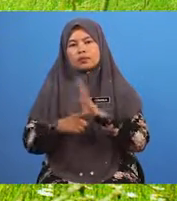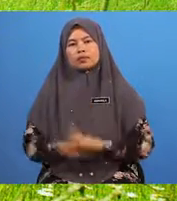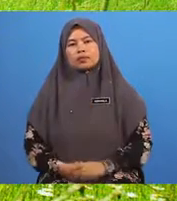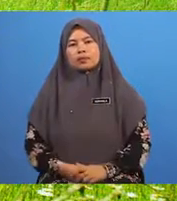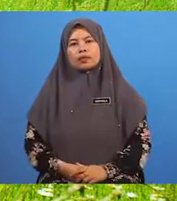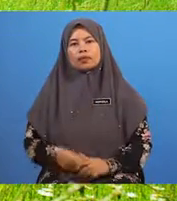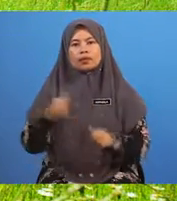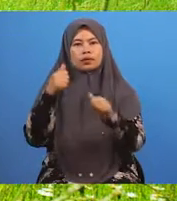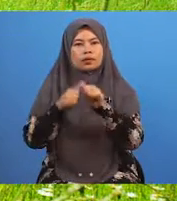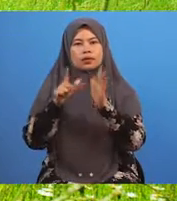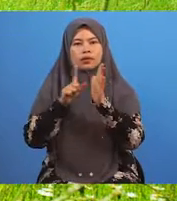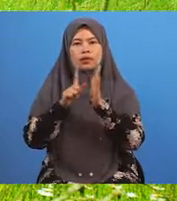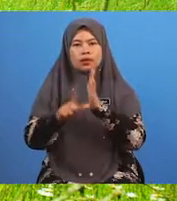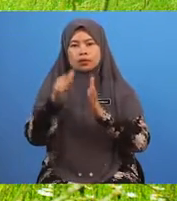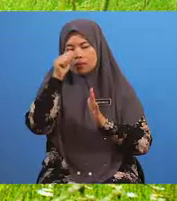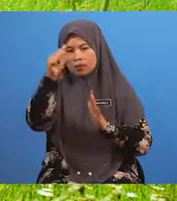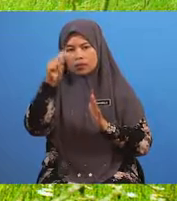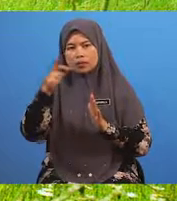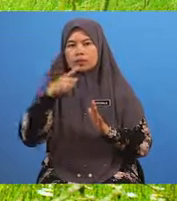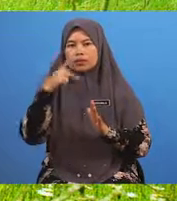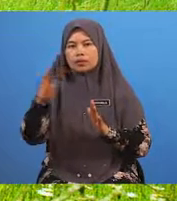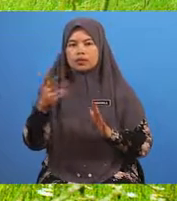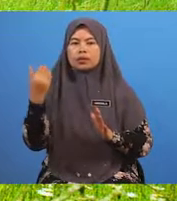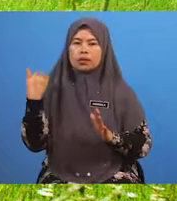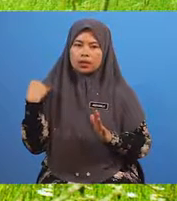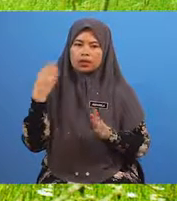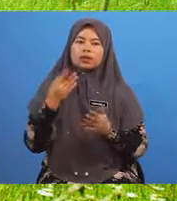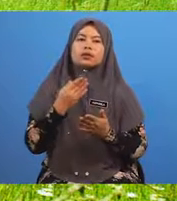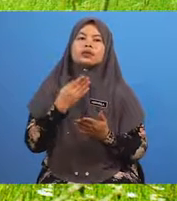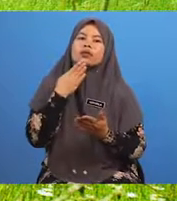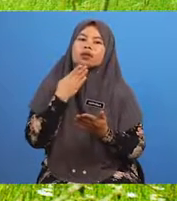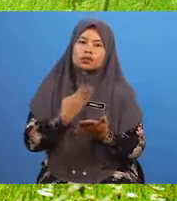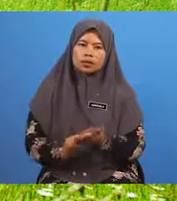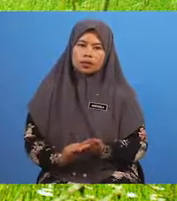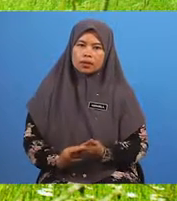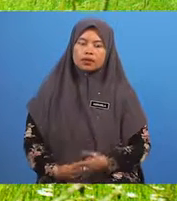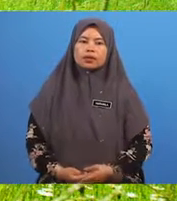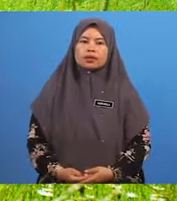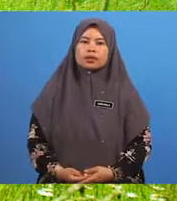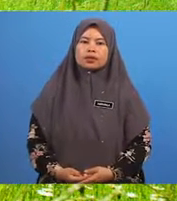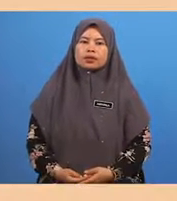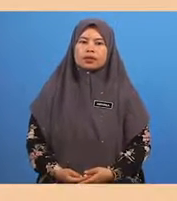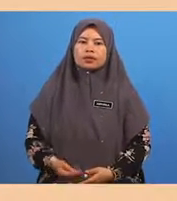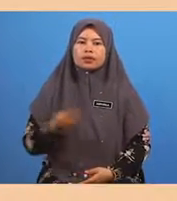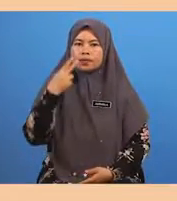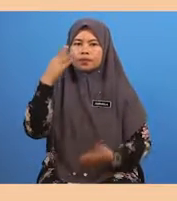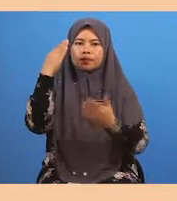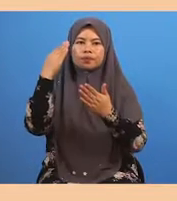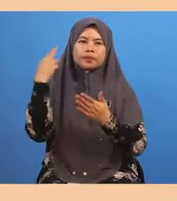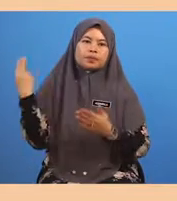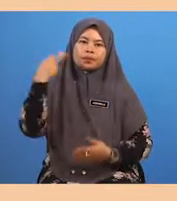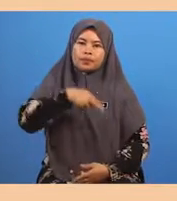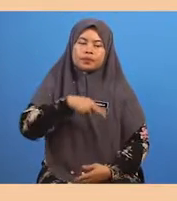pasti memberi kebaikan kepada umat manusia. Mari kita lihat hikmah yang tersenarai daripada larangan ini.